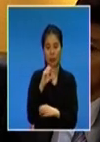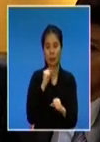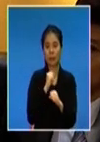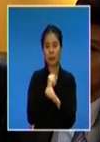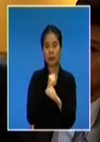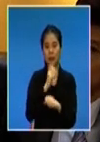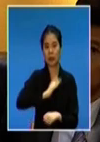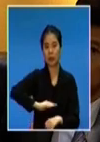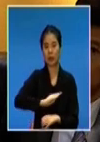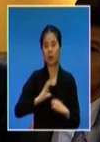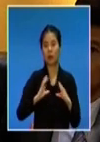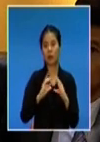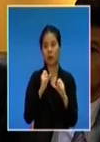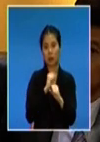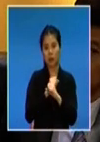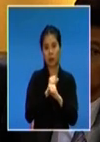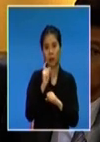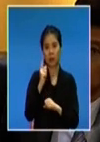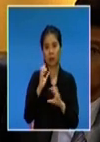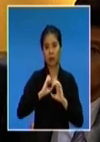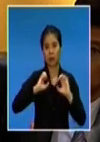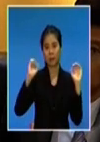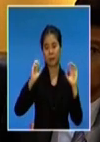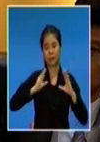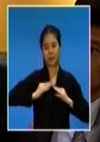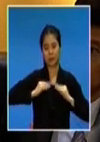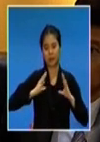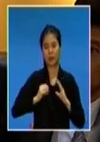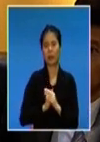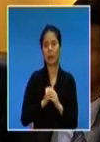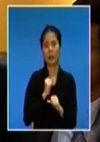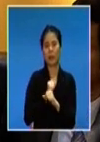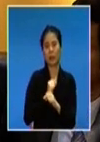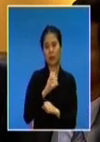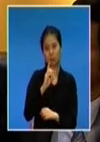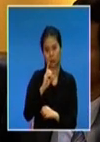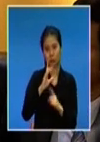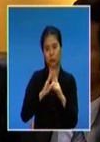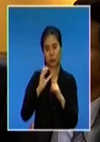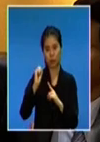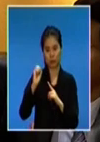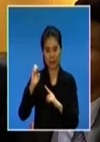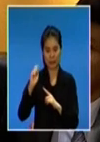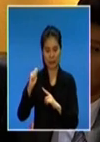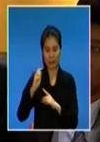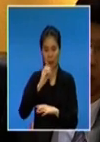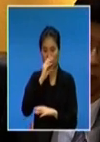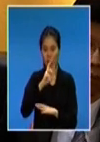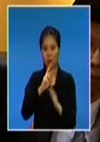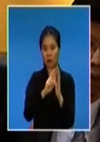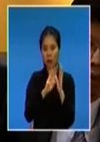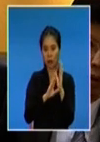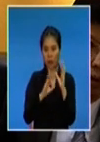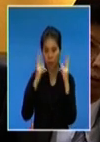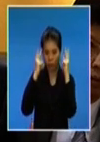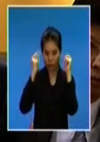มบอกว่าเราไปสร้างหน่วยใหม่ขึ้นมาเนี่ยรัฐบาลไม่ยอมหรอกงบประมาณท่านอาจารย์ดุสิตบอกว่าก็ไปดูเรื่องระเบียบสำนักนายกมาประกาศเป็นระ